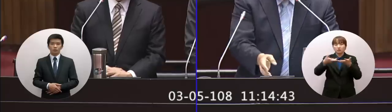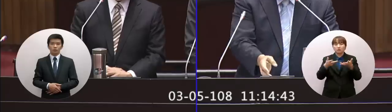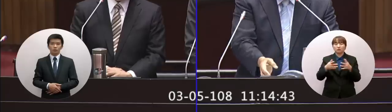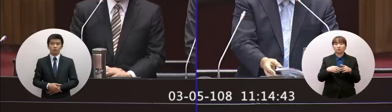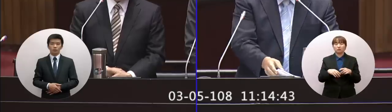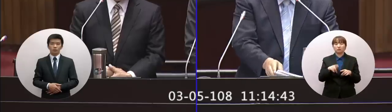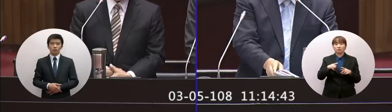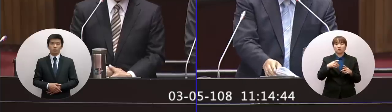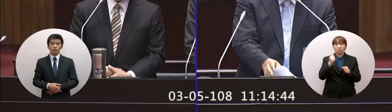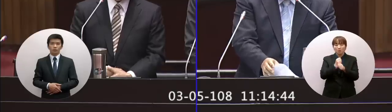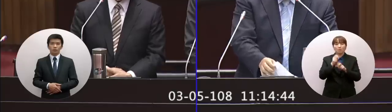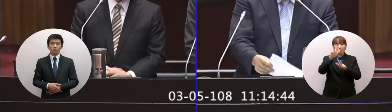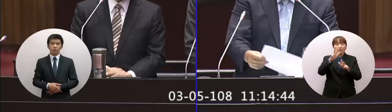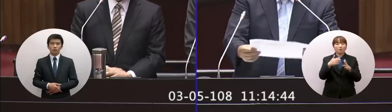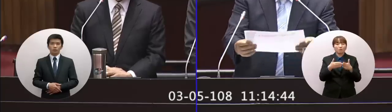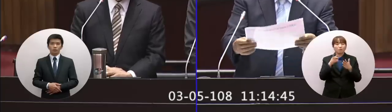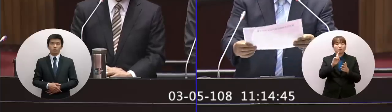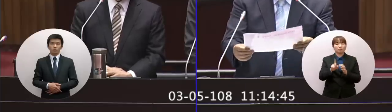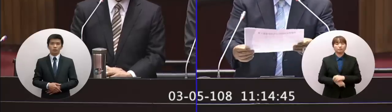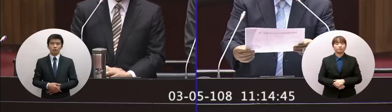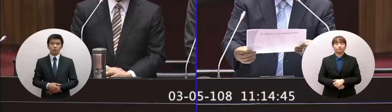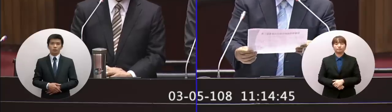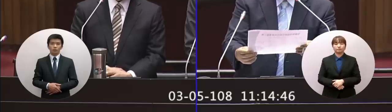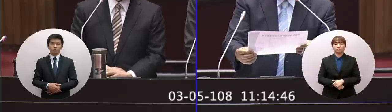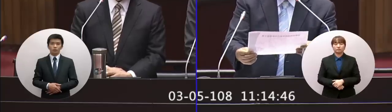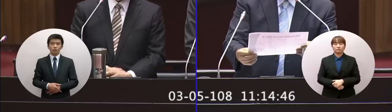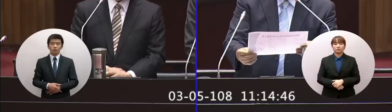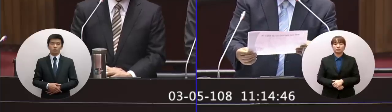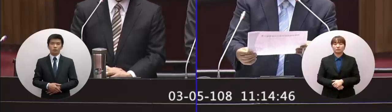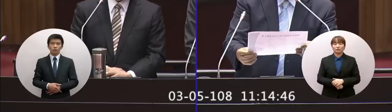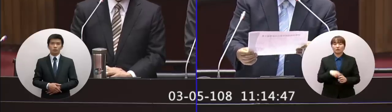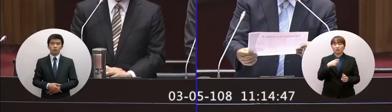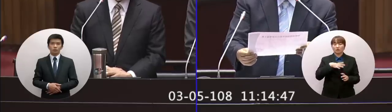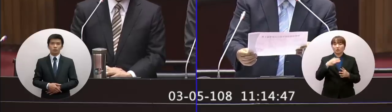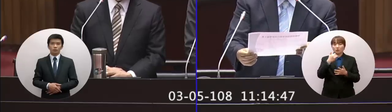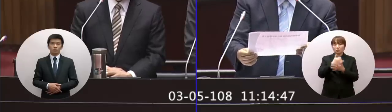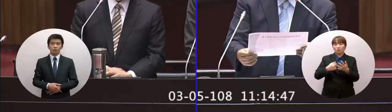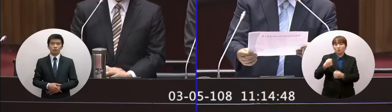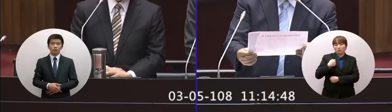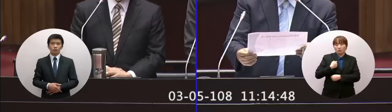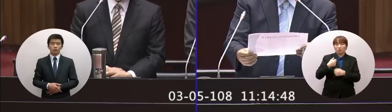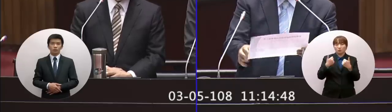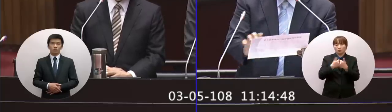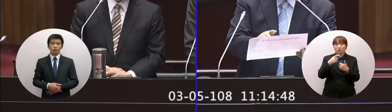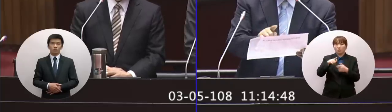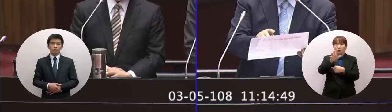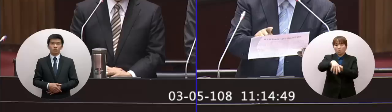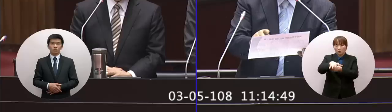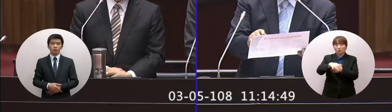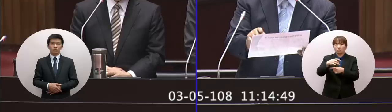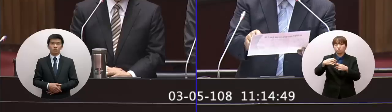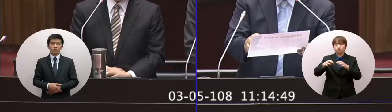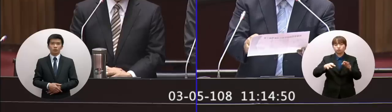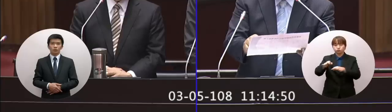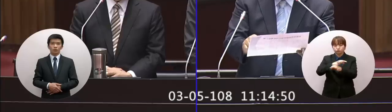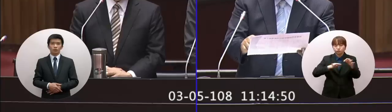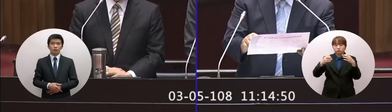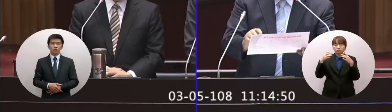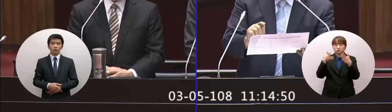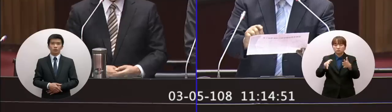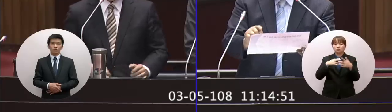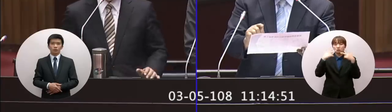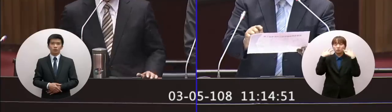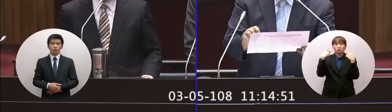如何来落实呢？哈，落实。那个院长，你知道退服会的农场经营在原住民族地区